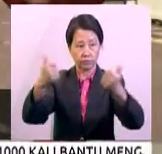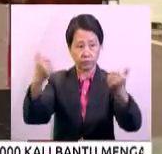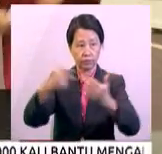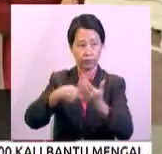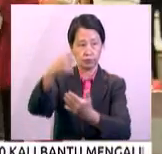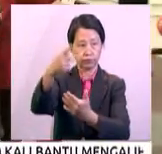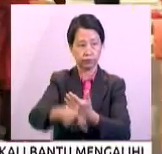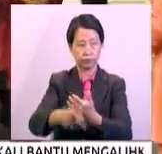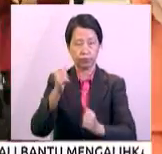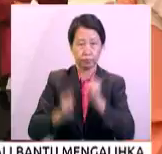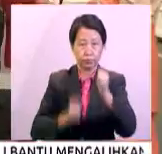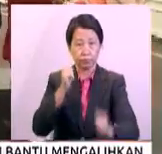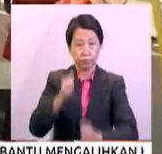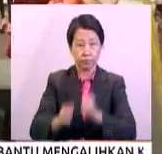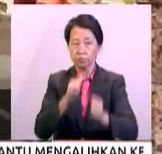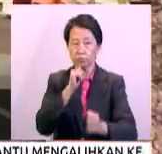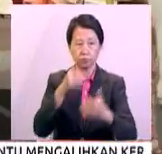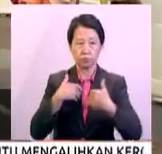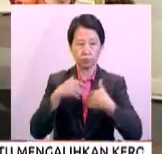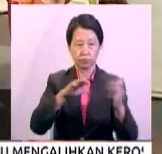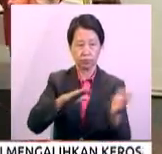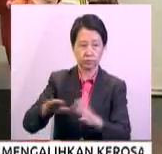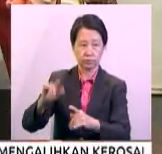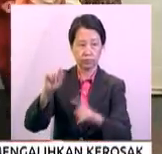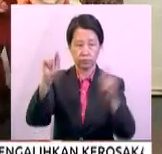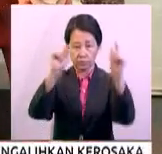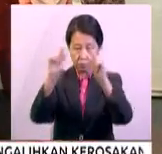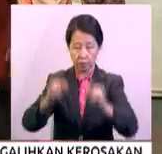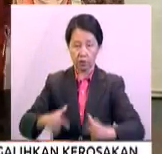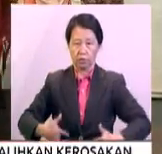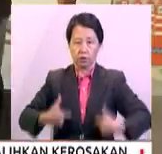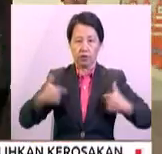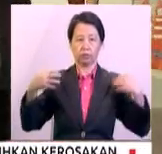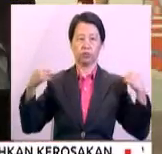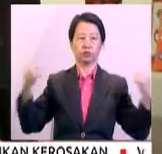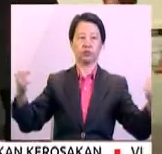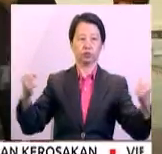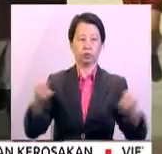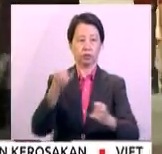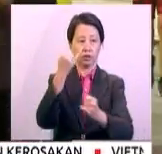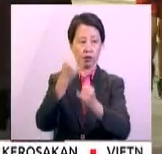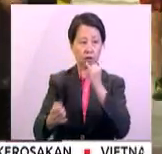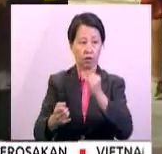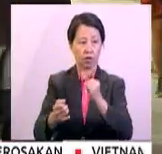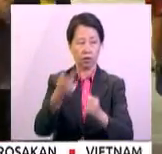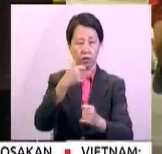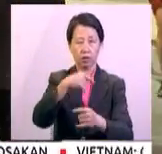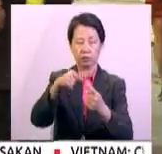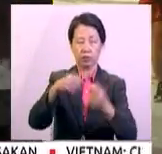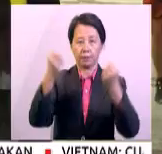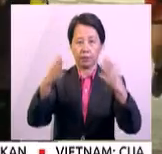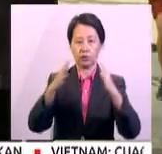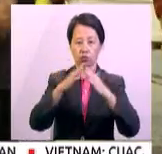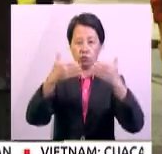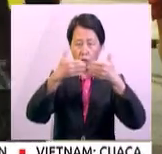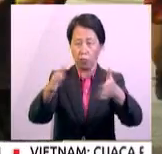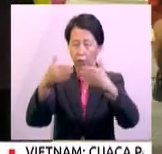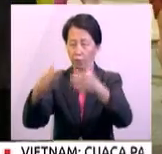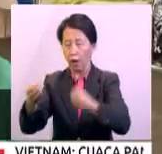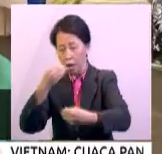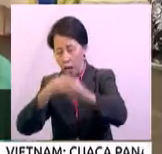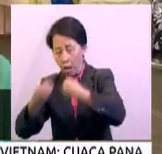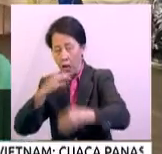Lebaran ini juga turut tidak mengetepikan amalan gaya hidup sehat. Lebih-lebih lagi di penghujung Syawal apabila banyak rumah terbuka